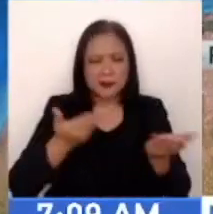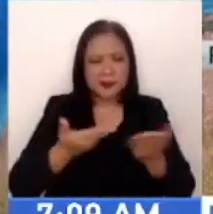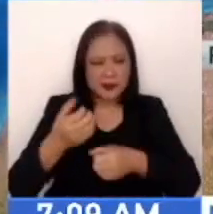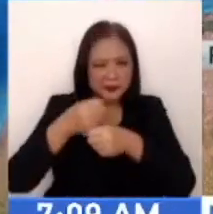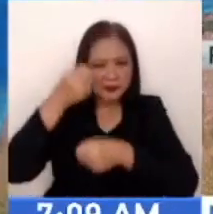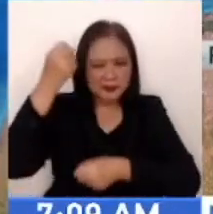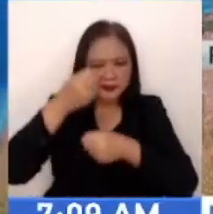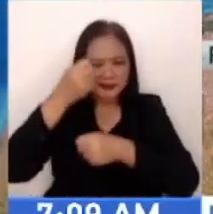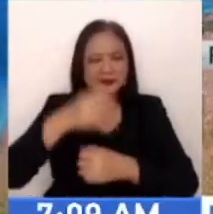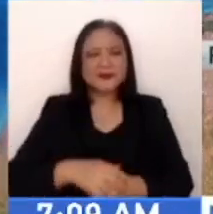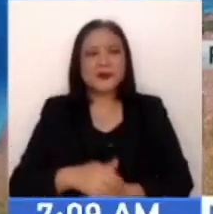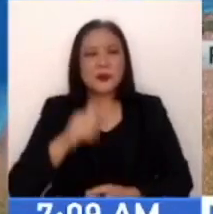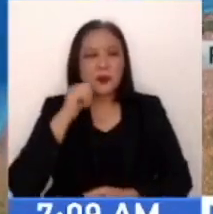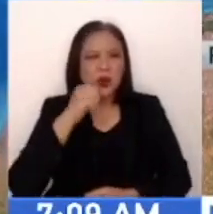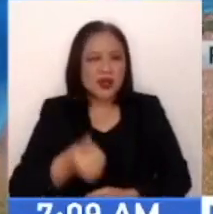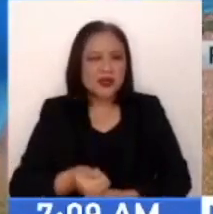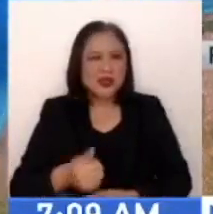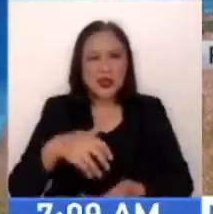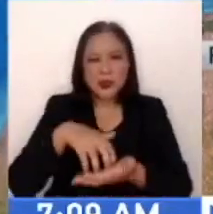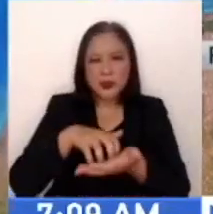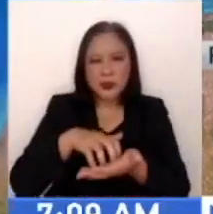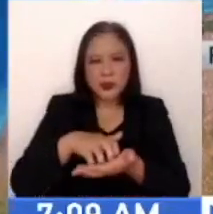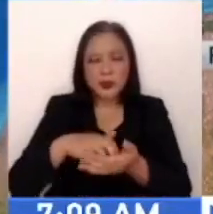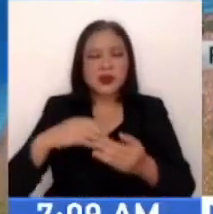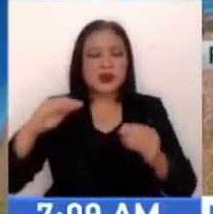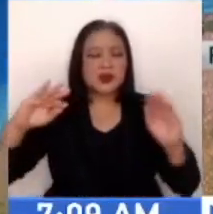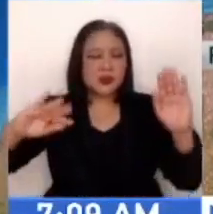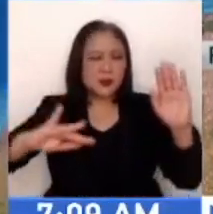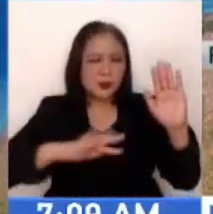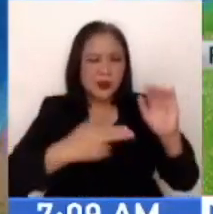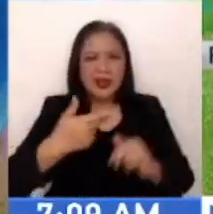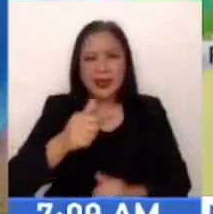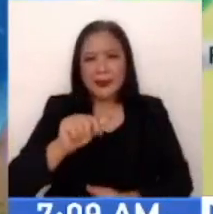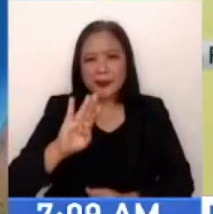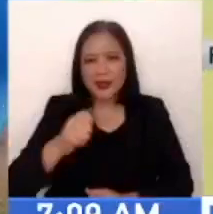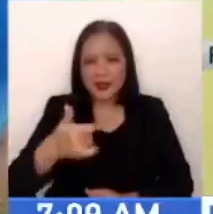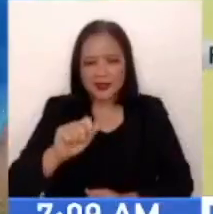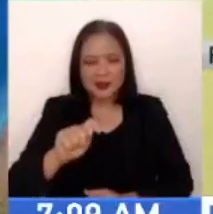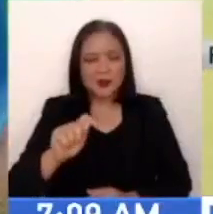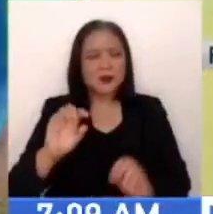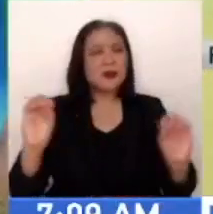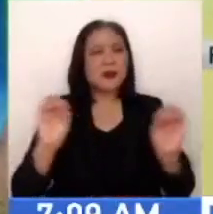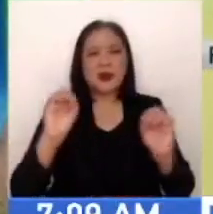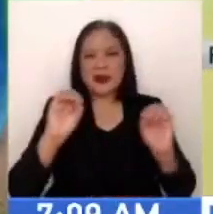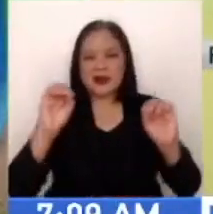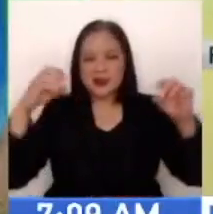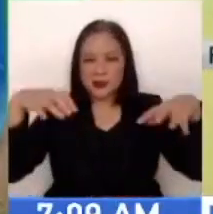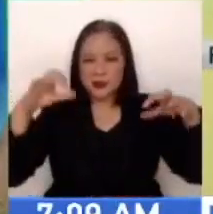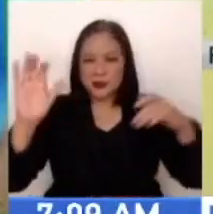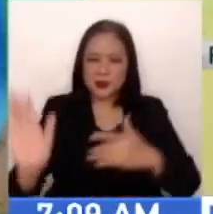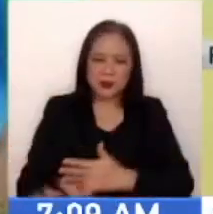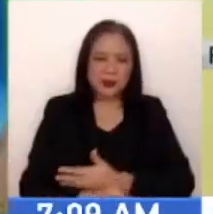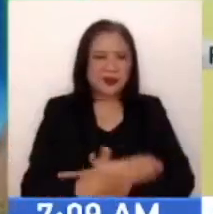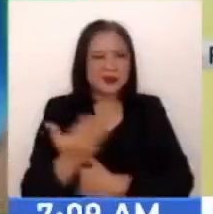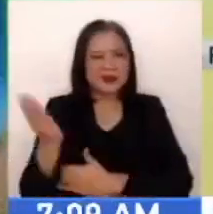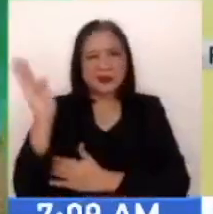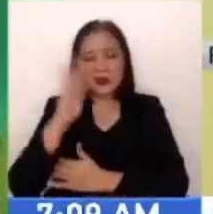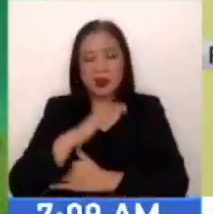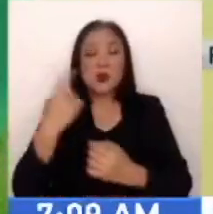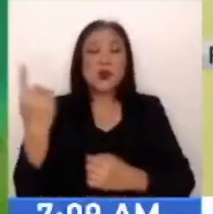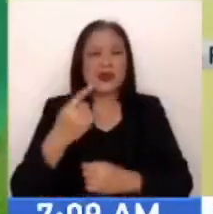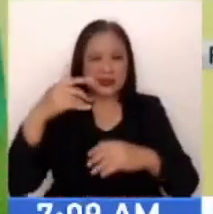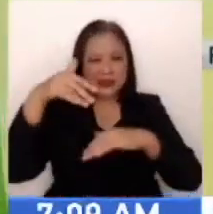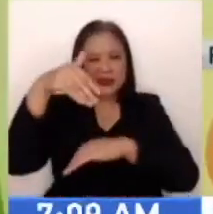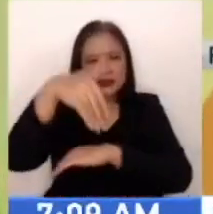hihina yung ating hanging habagat, halos walang ulan sa maghapon, mga kapuso. Sa gabi lamang magkakaranas sa mga pag-ulan. Kaya